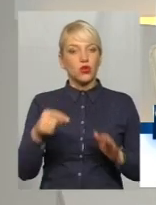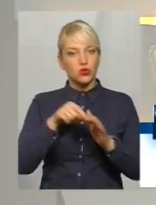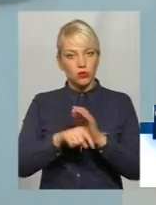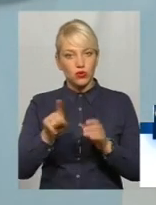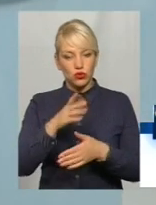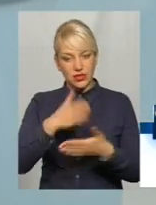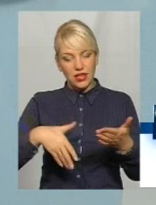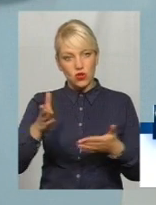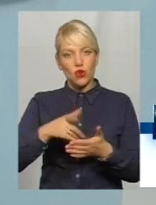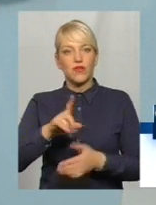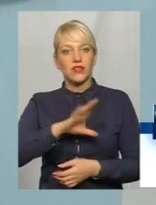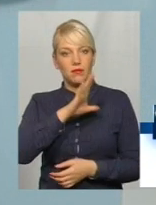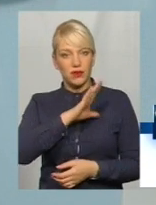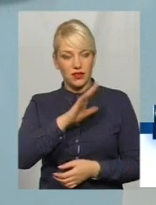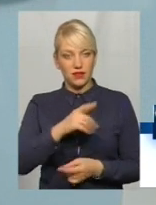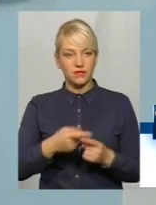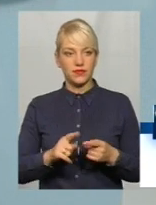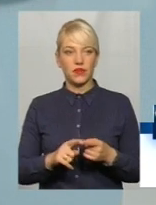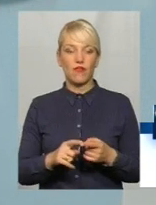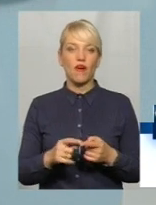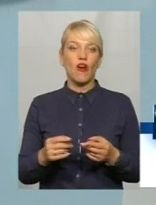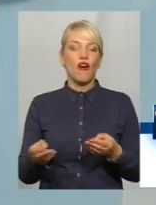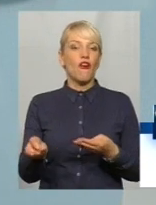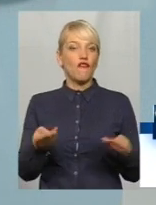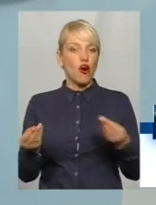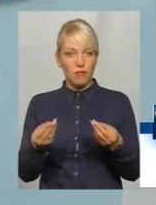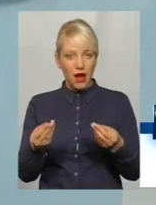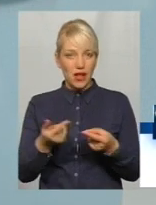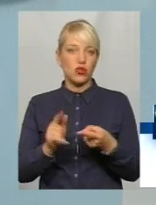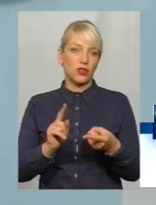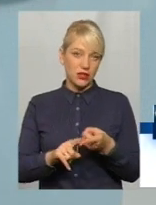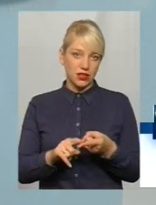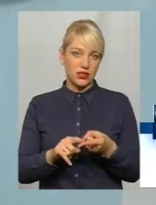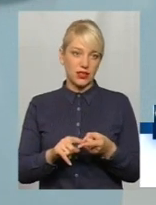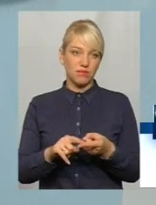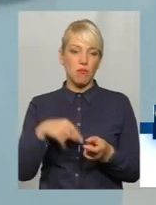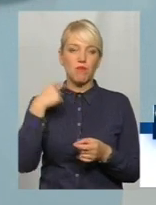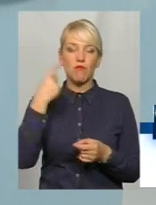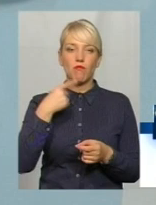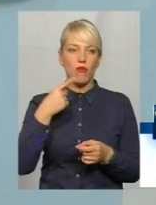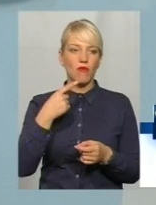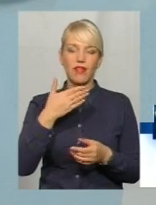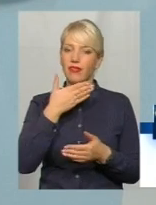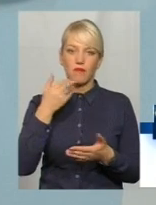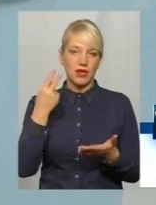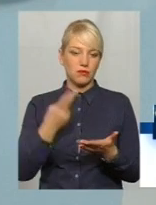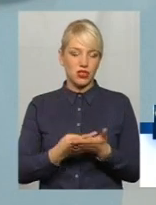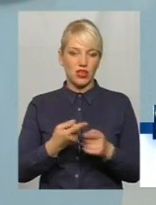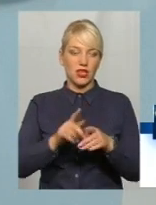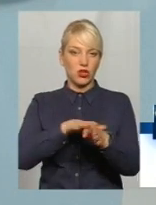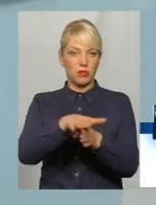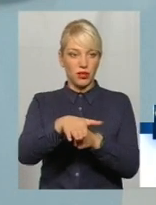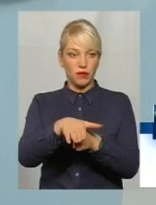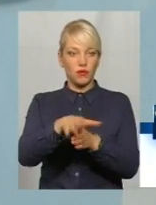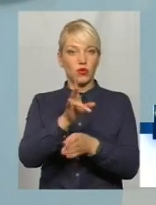діють? Значить, формально йде мова про те, що вони не передбачено їх дотримання.